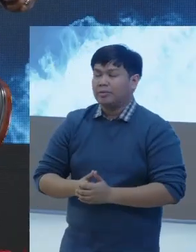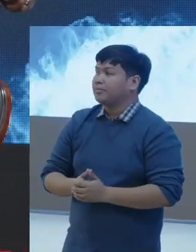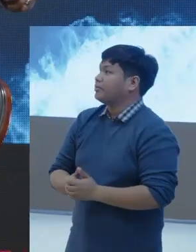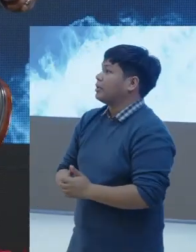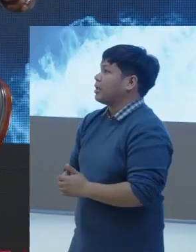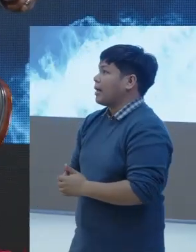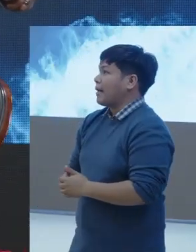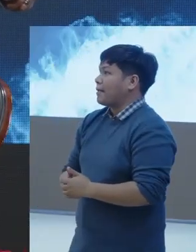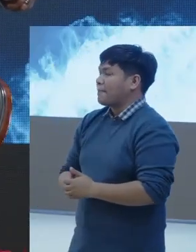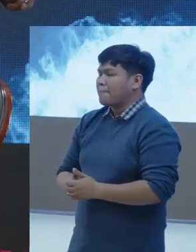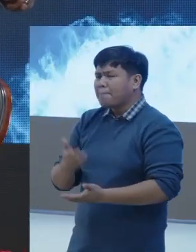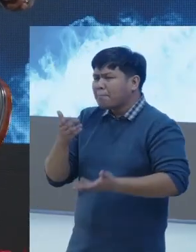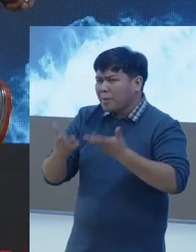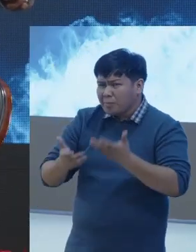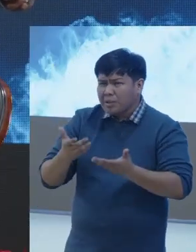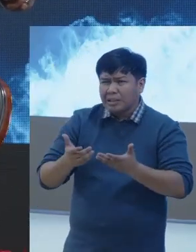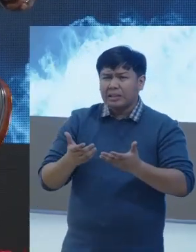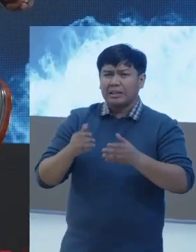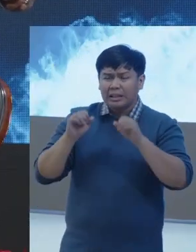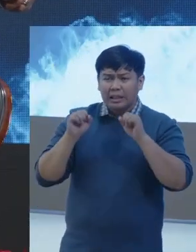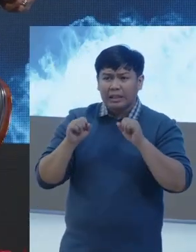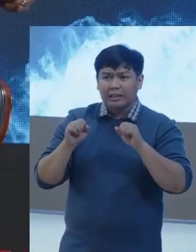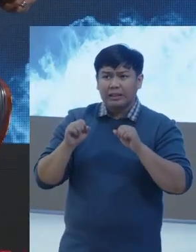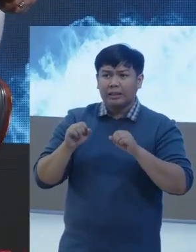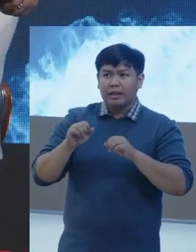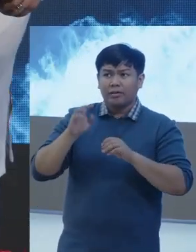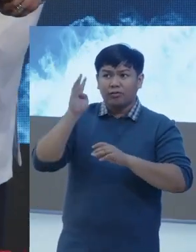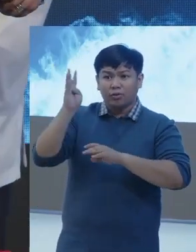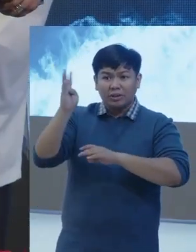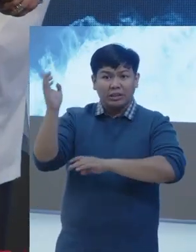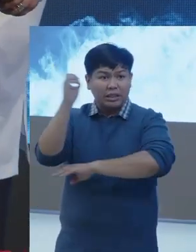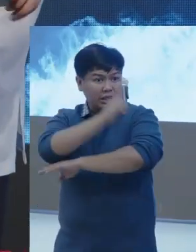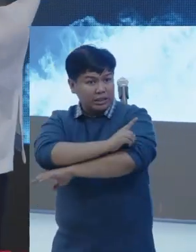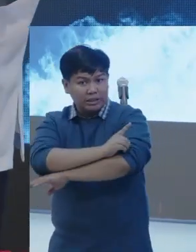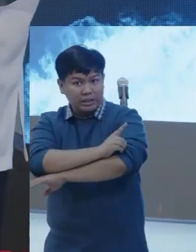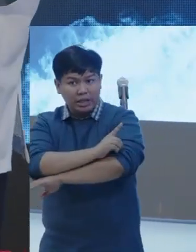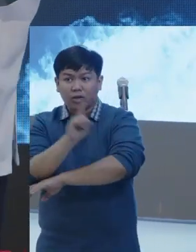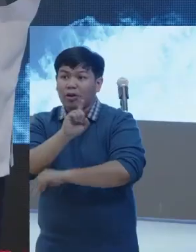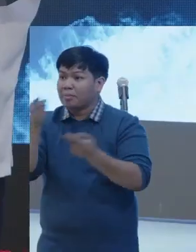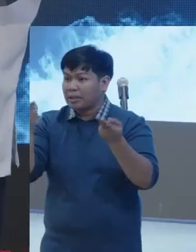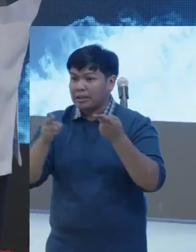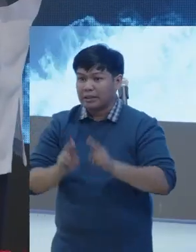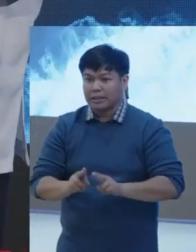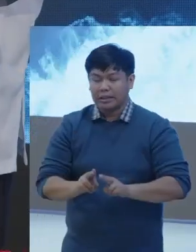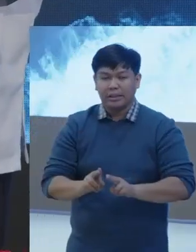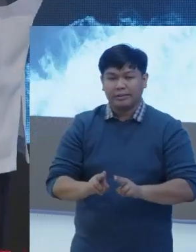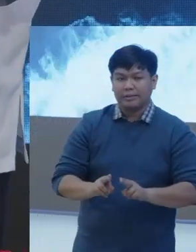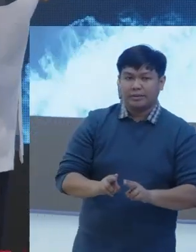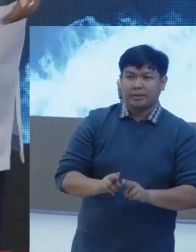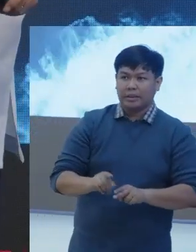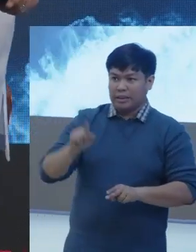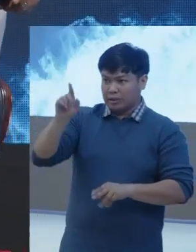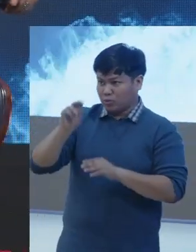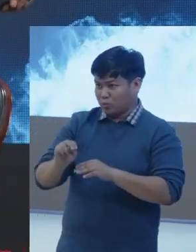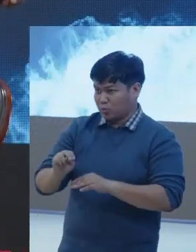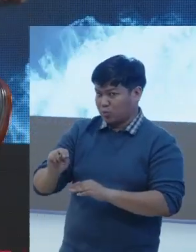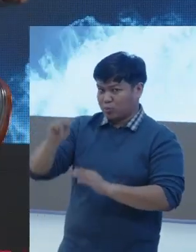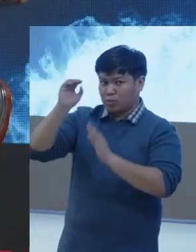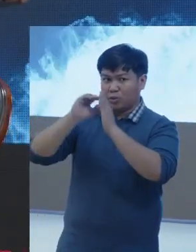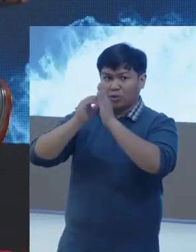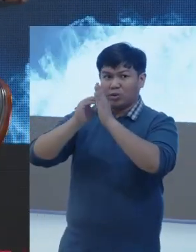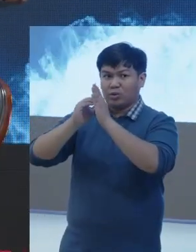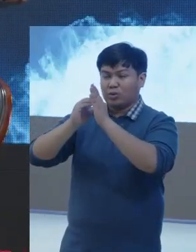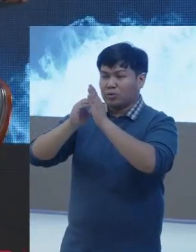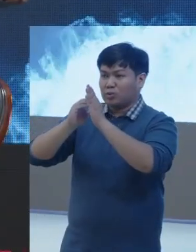dating. Pero pwede din siyang i-translate na yet 40 days and Nineveh shall be